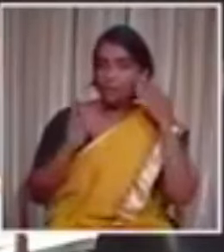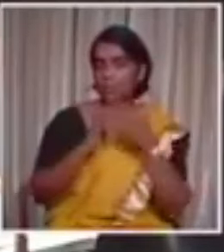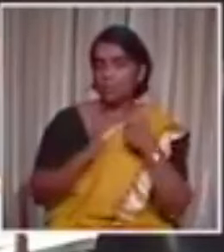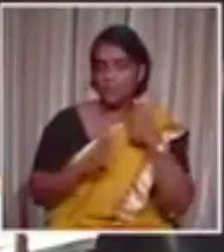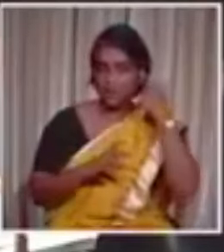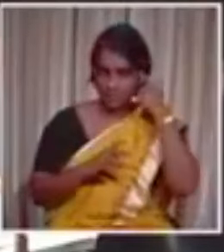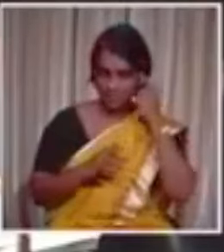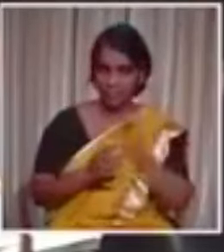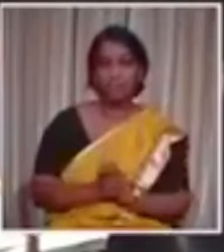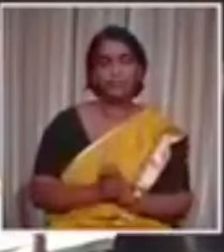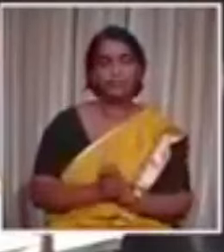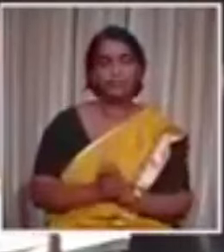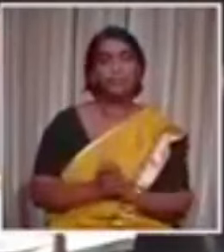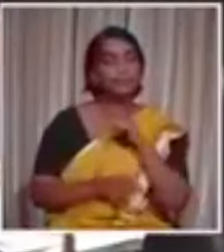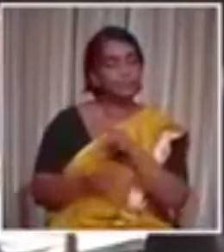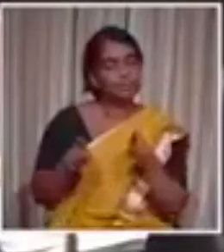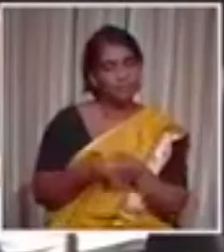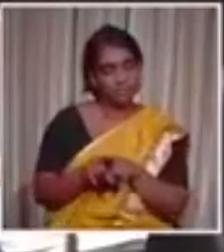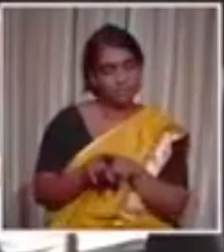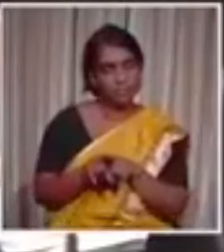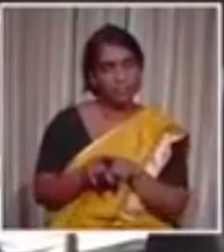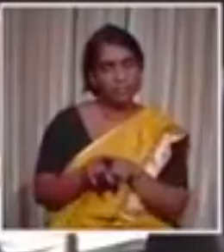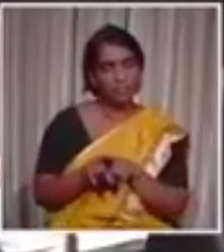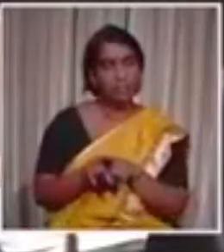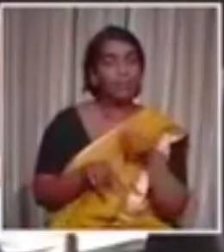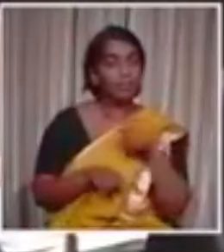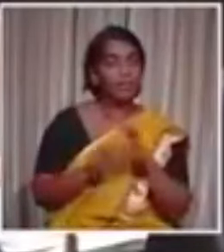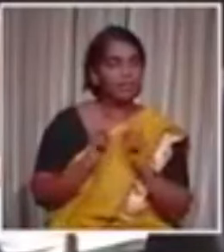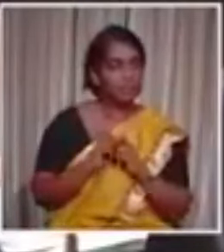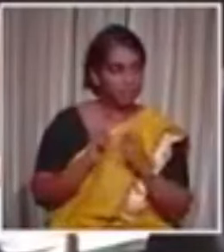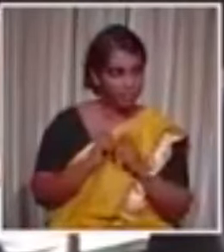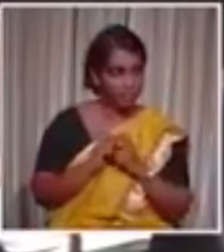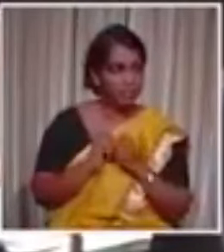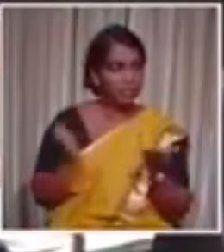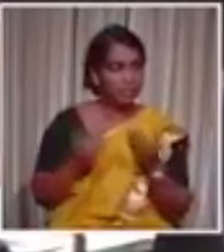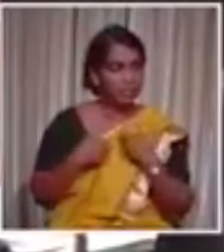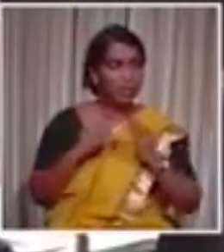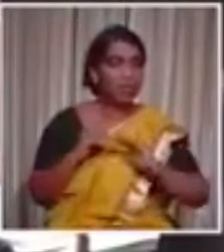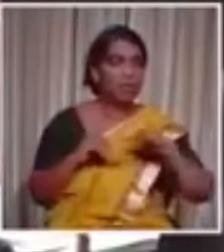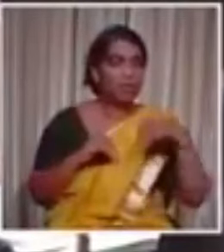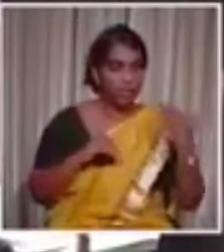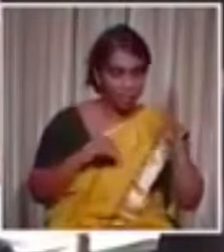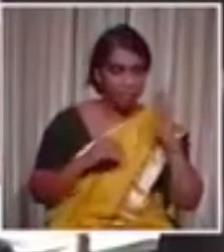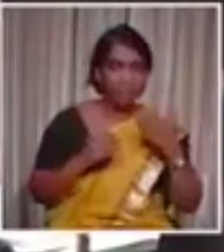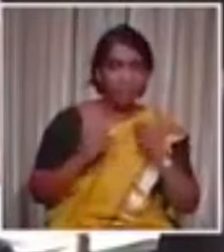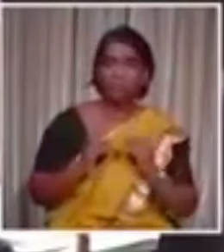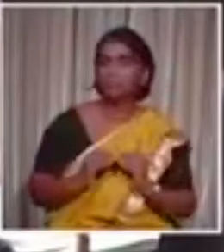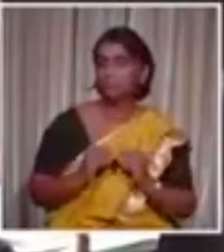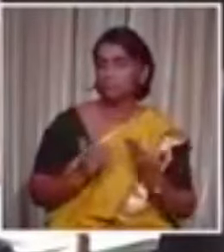කරනවා. ඒ වගේම මේ අර්බුදය අපි අපට පිටින් කවුරු හරි ගෙනල්ලා අපිව ගොඩ දාලා